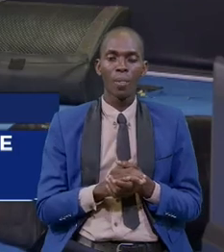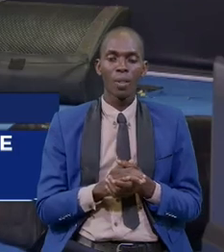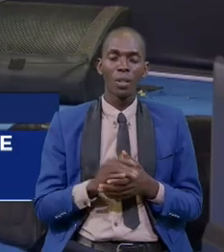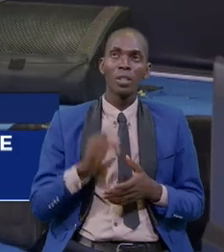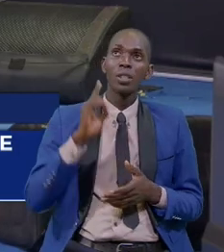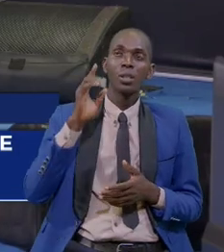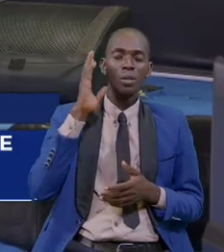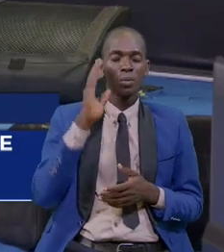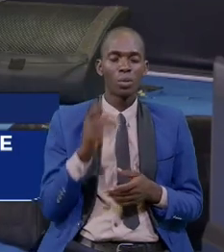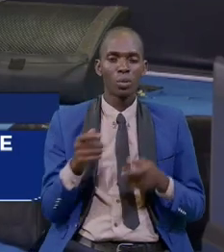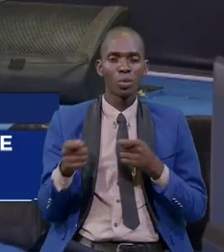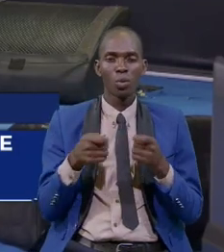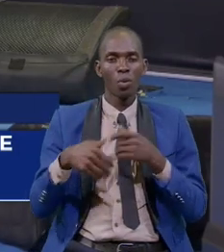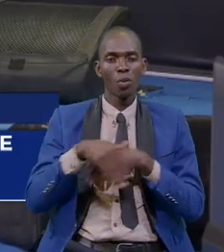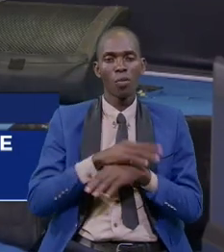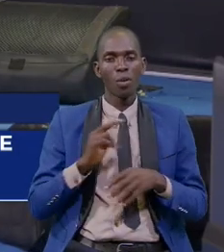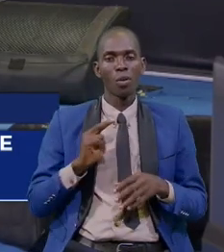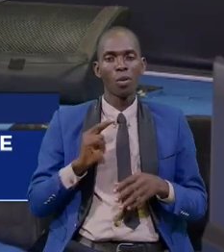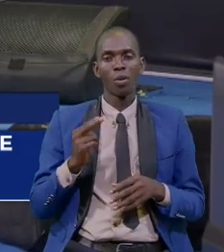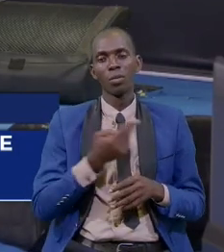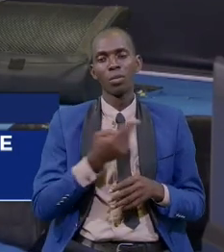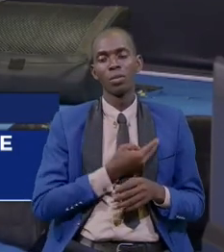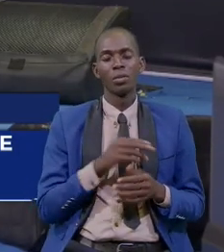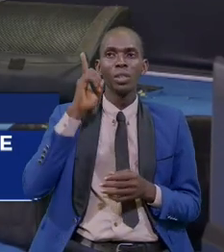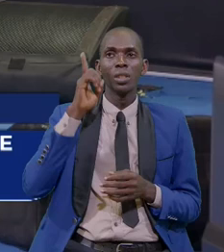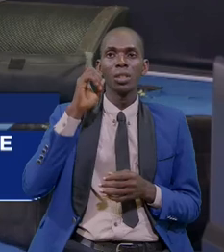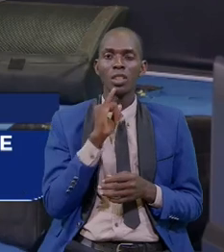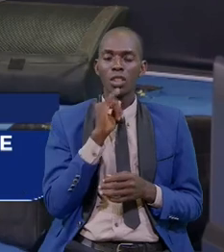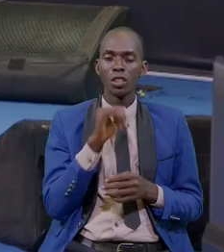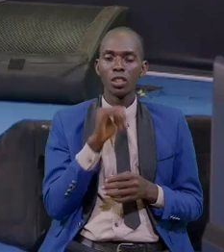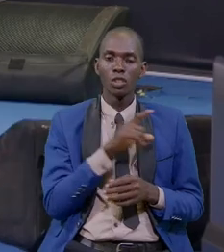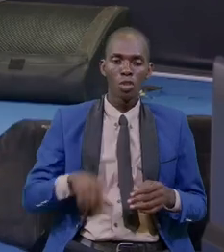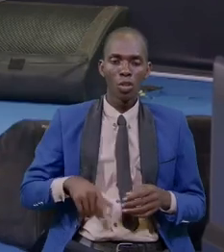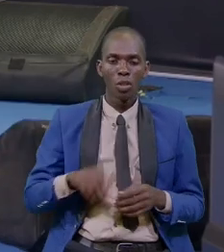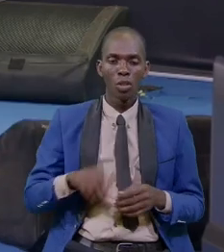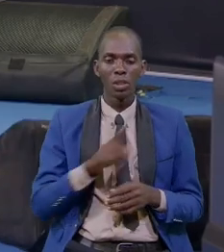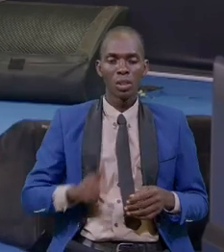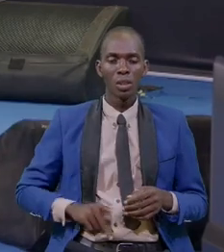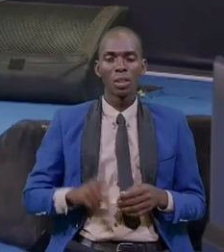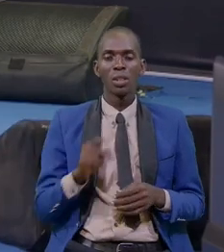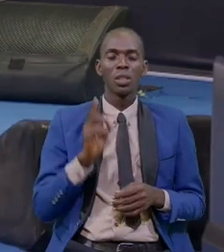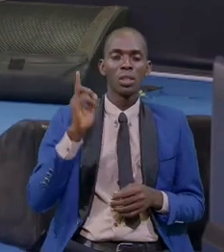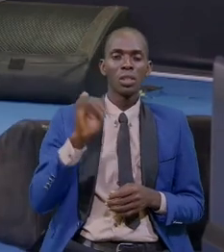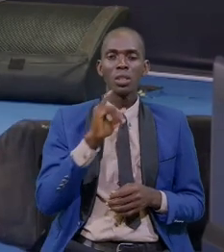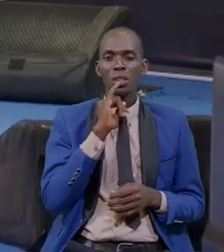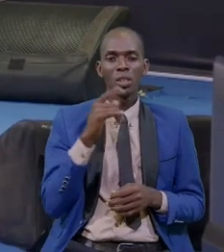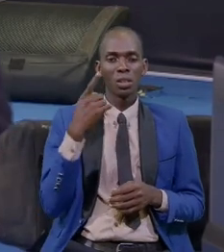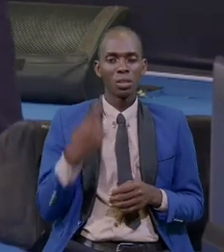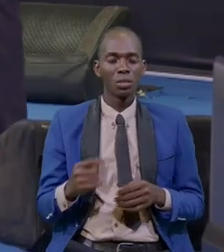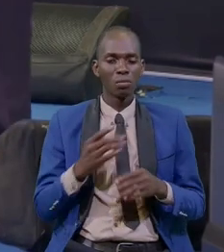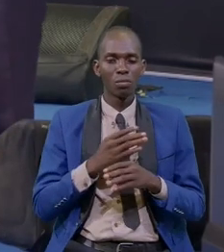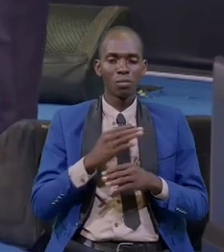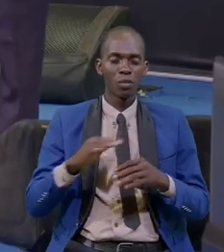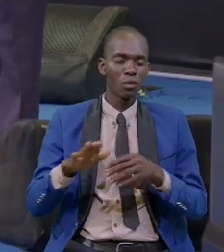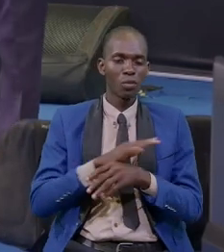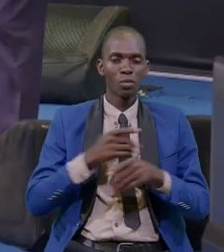145, il règne sur nous. Il est le Seigneur, il est le roi, il est le monarque absolu.